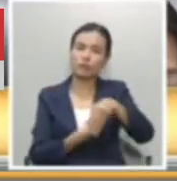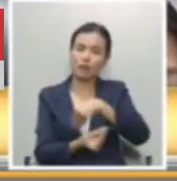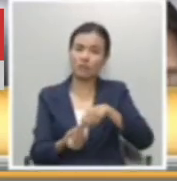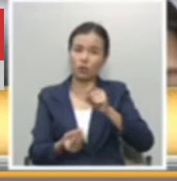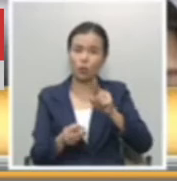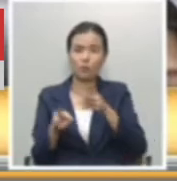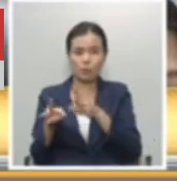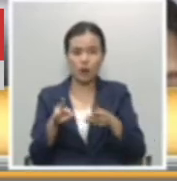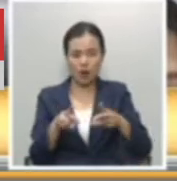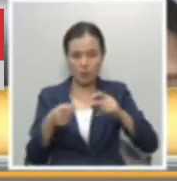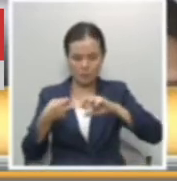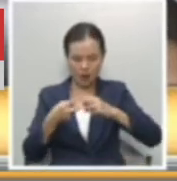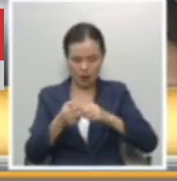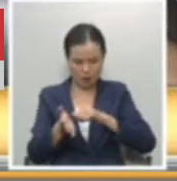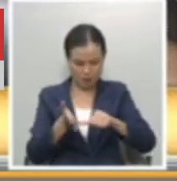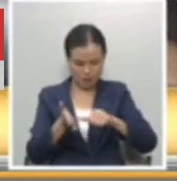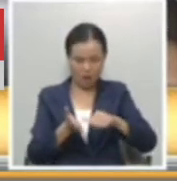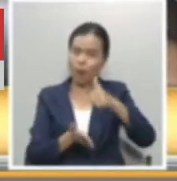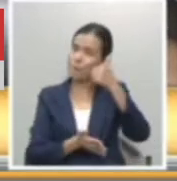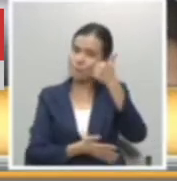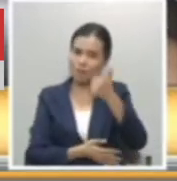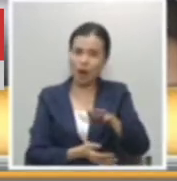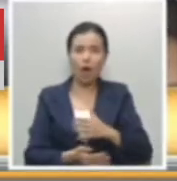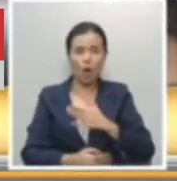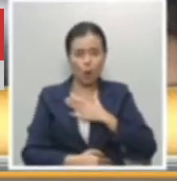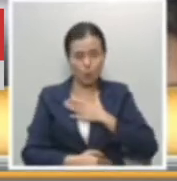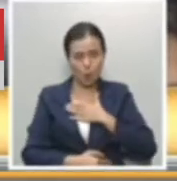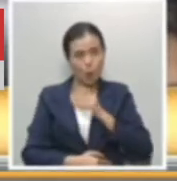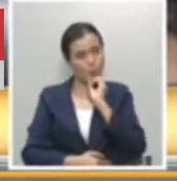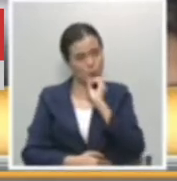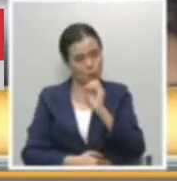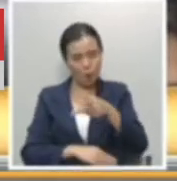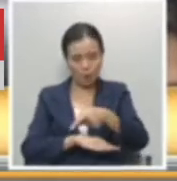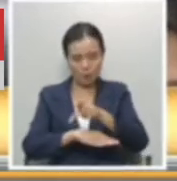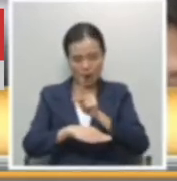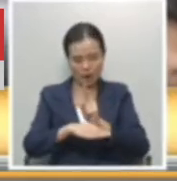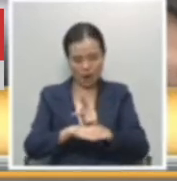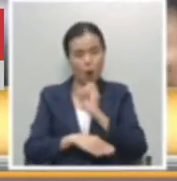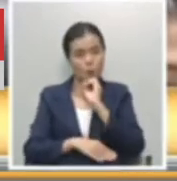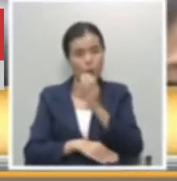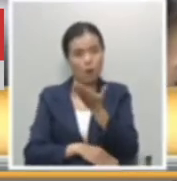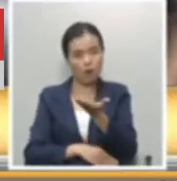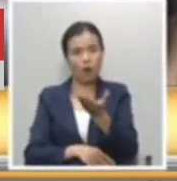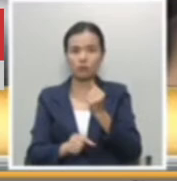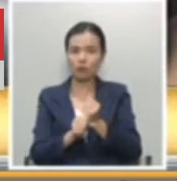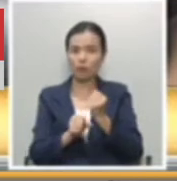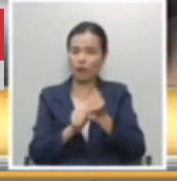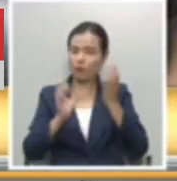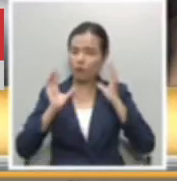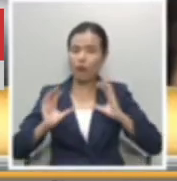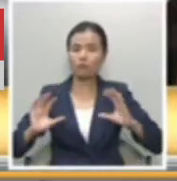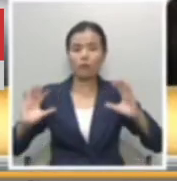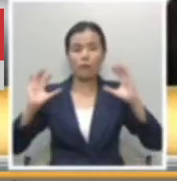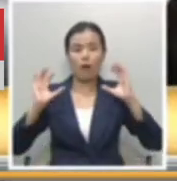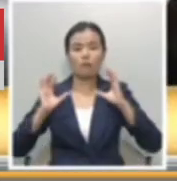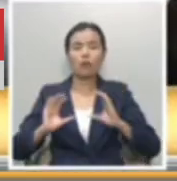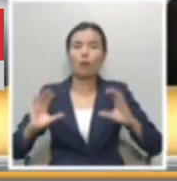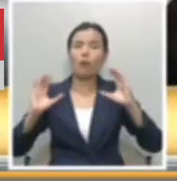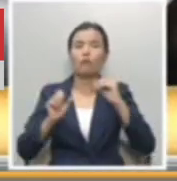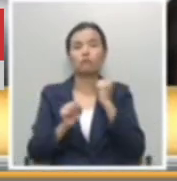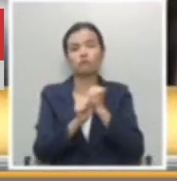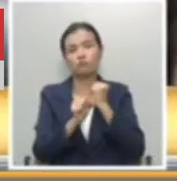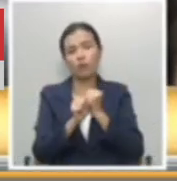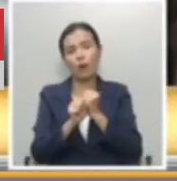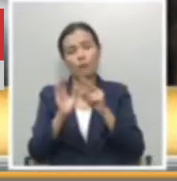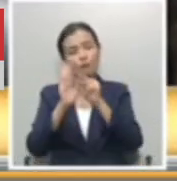แบบนี้ไม่ได้ครับที่ผมได้กราบเรียนท่านประธานไปแล้วข้างต้นนะครับคือผลงานของรัฐบาลที่ดำเนินนโ